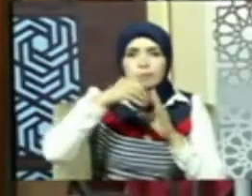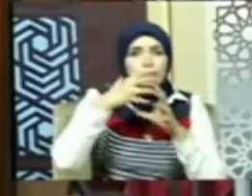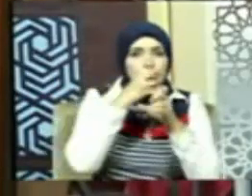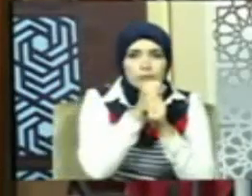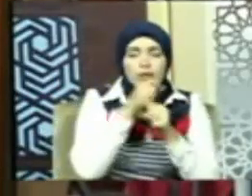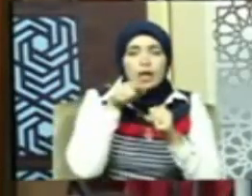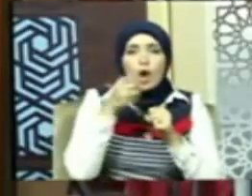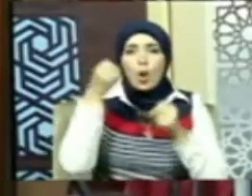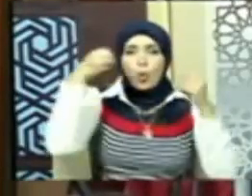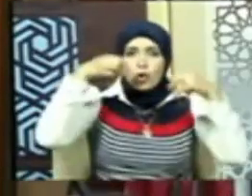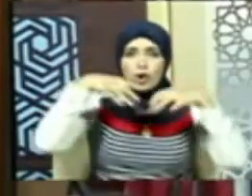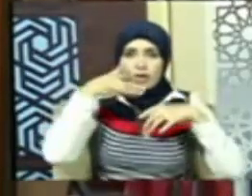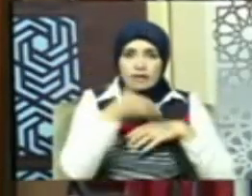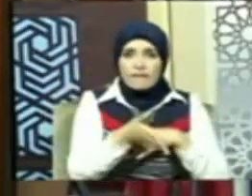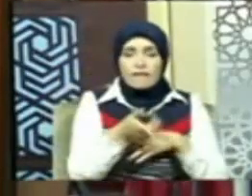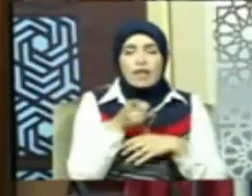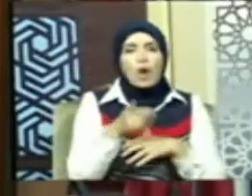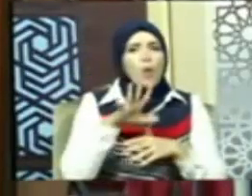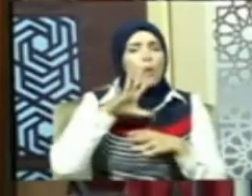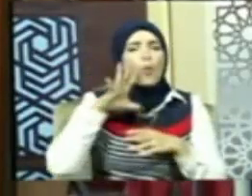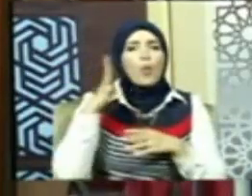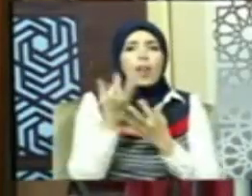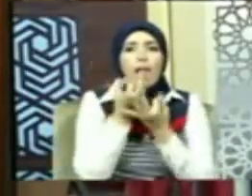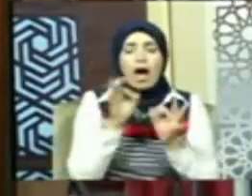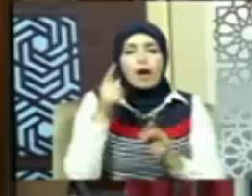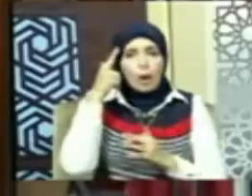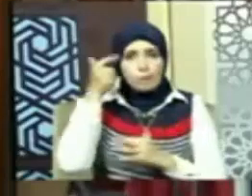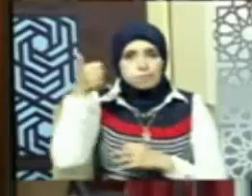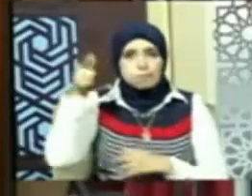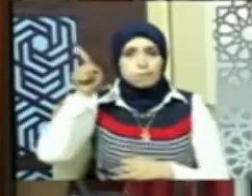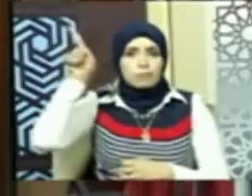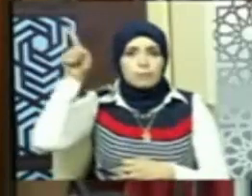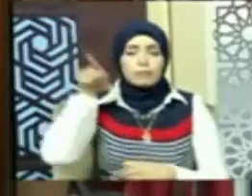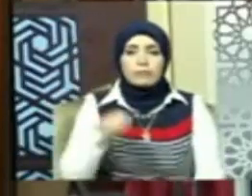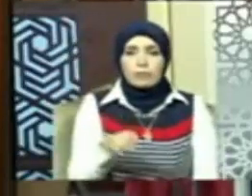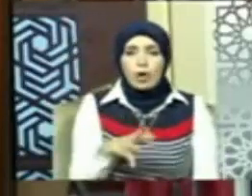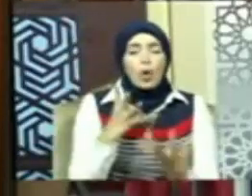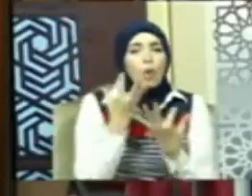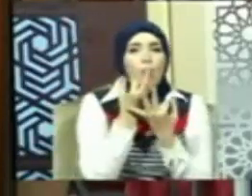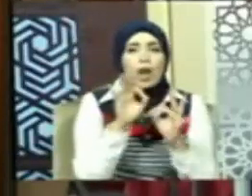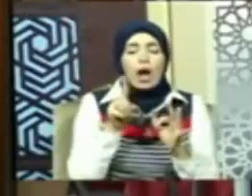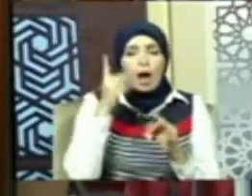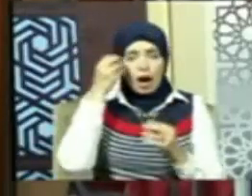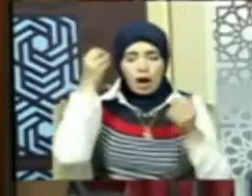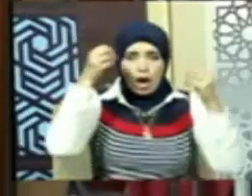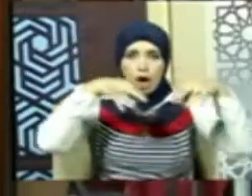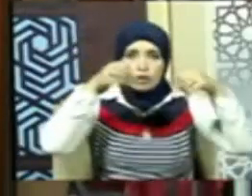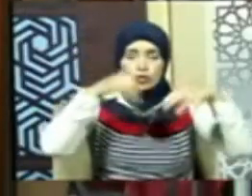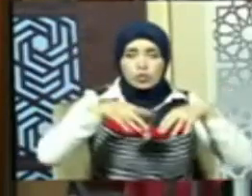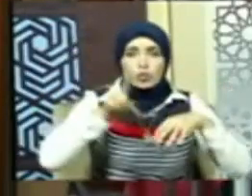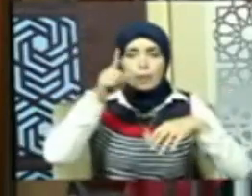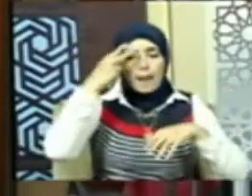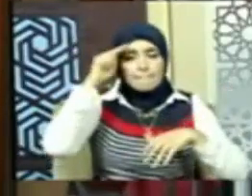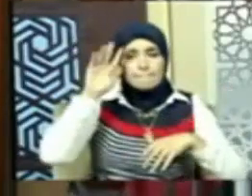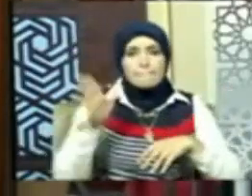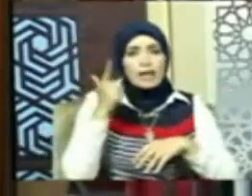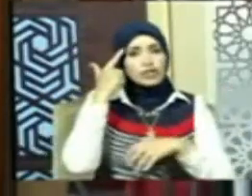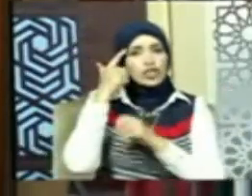وأرزاق وكنوز ومعادن، يرزق بها من